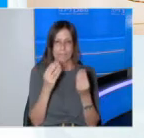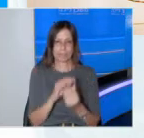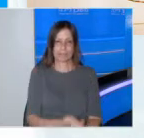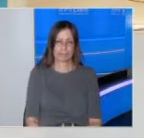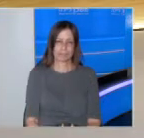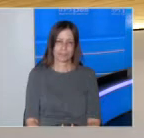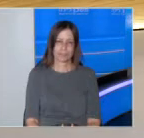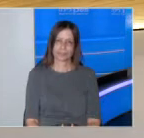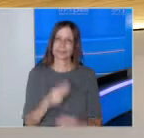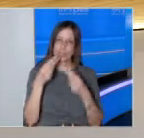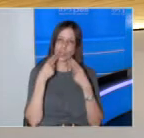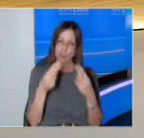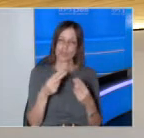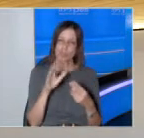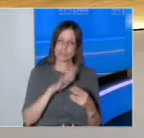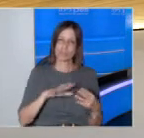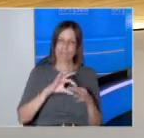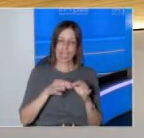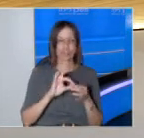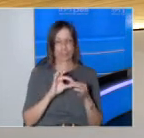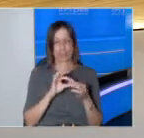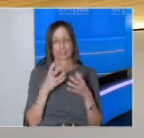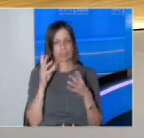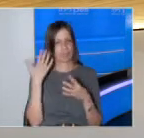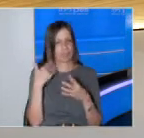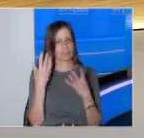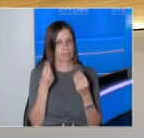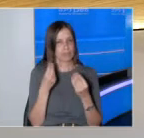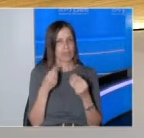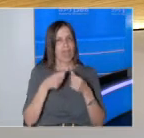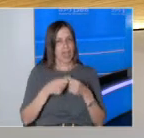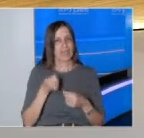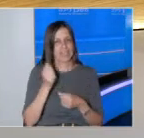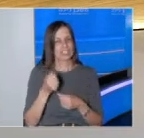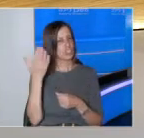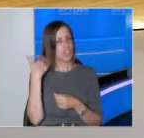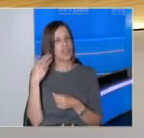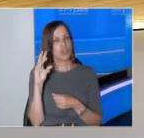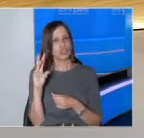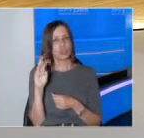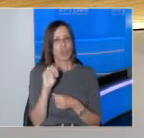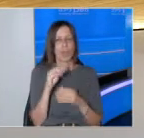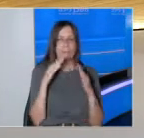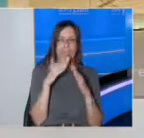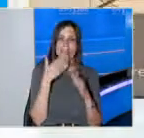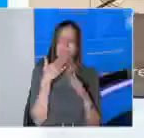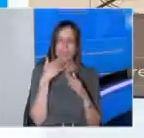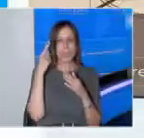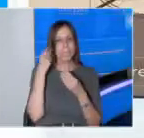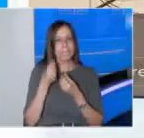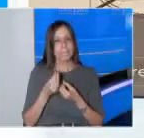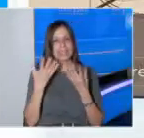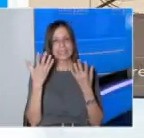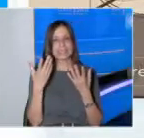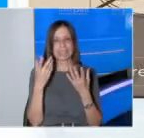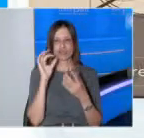מסוים. התגובות ברשת לא יחרו לבוא, חברת הכנסת לשעבר שולי מועלם מהבית היהודי צייצה את המסר